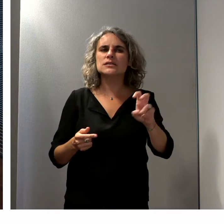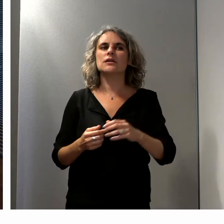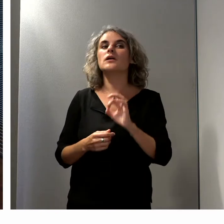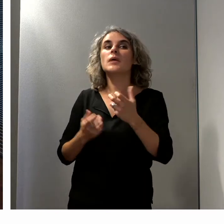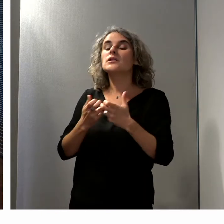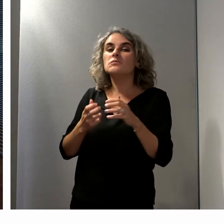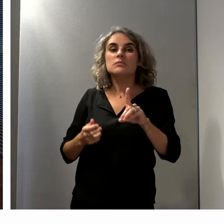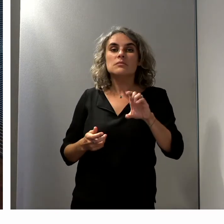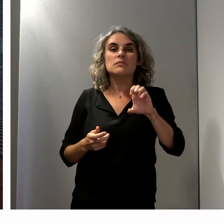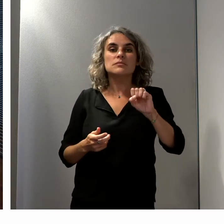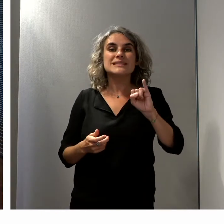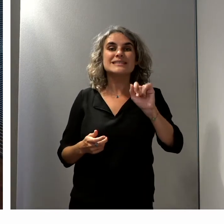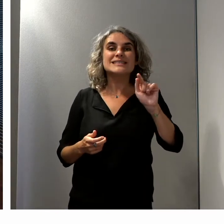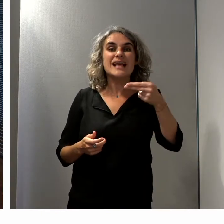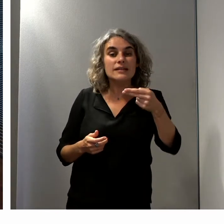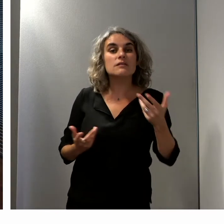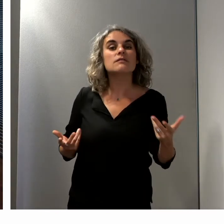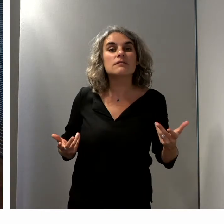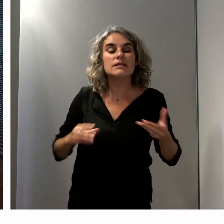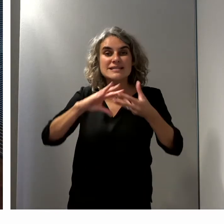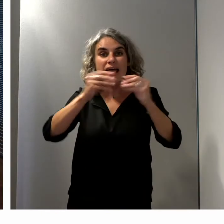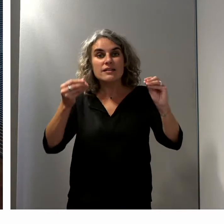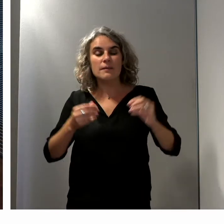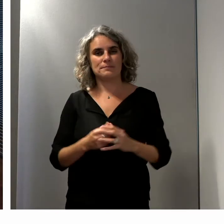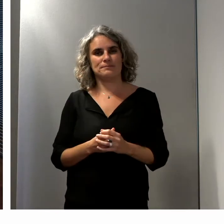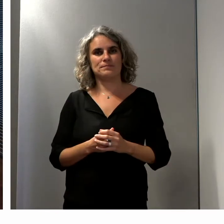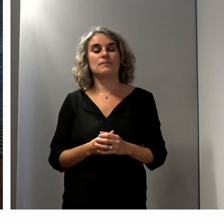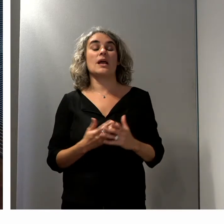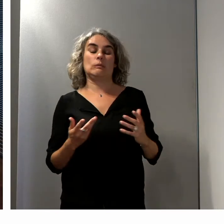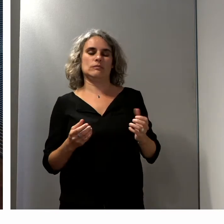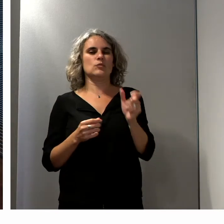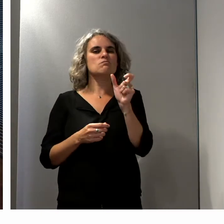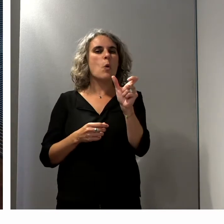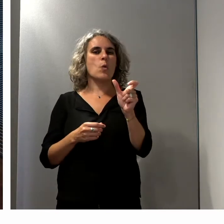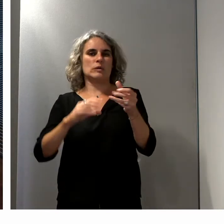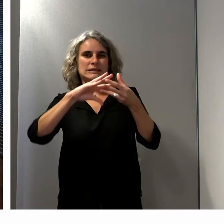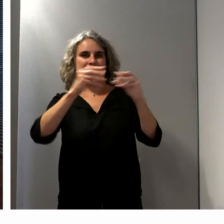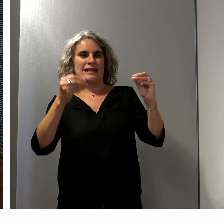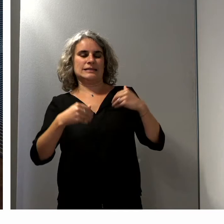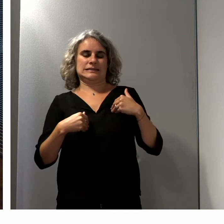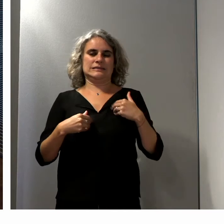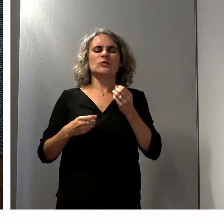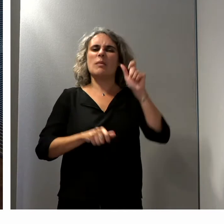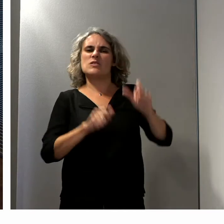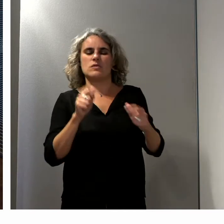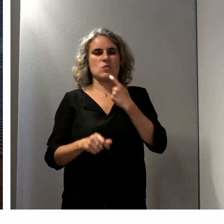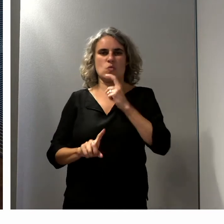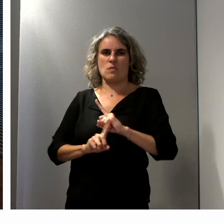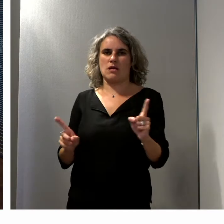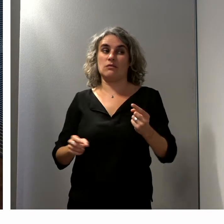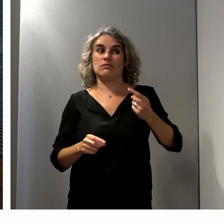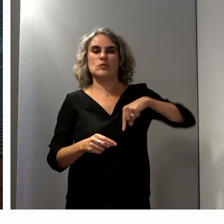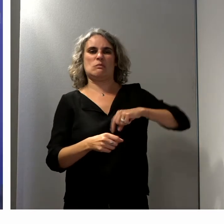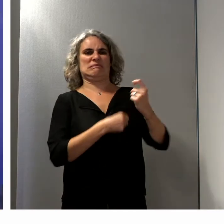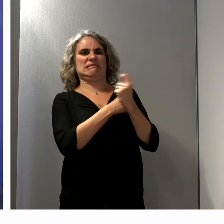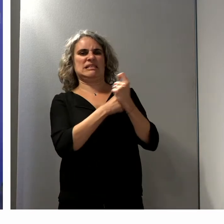définir design? Alors design, c'est d'abord un terme qui n'est pas trop apprécié. En général, on nous a d'ailleurs reproché d'avoir nommé notre pôle design des services numériques.